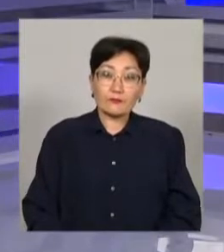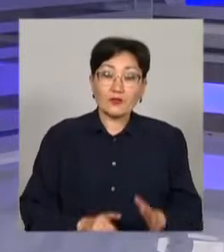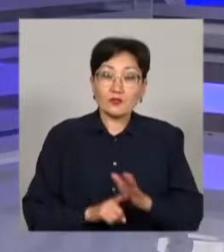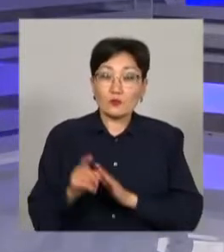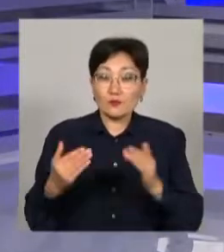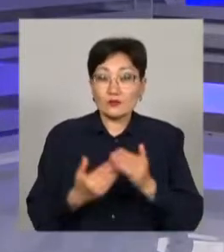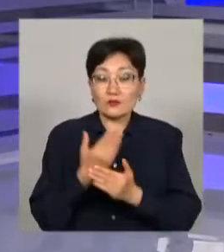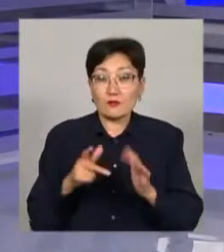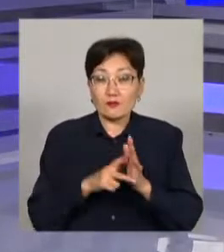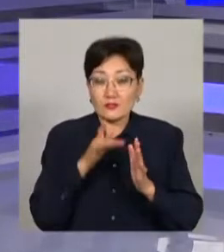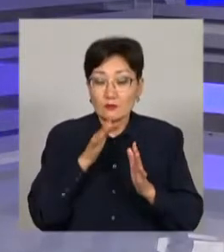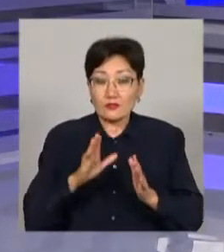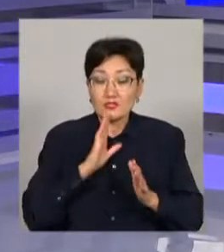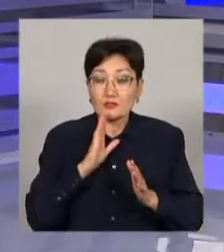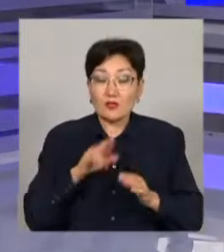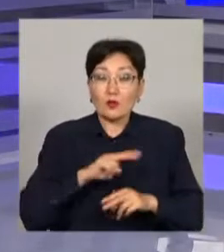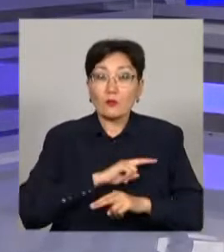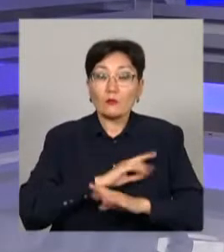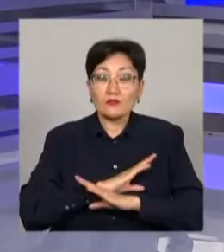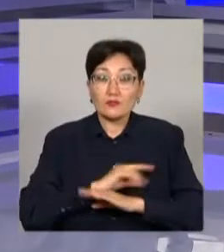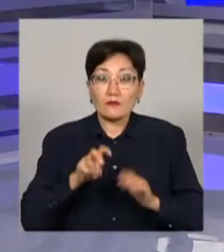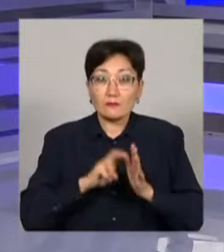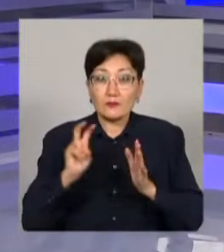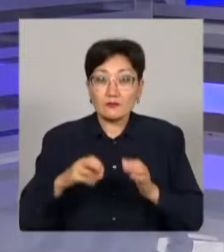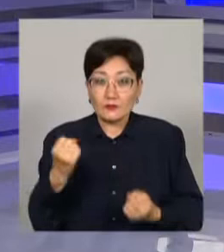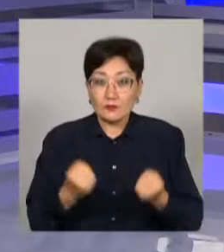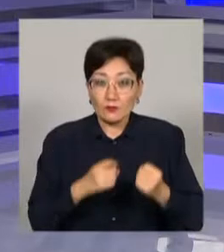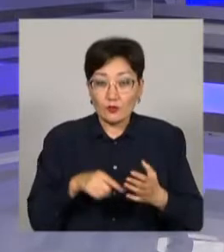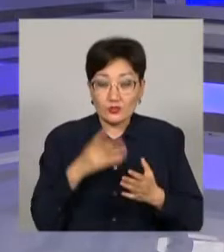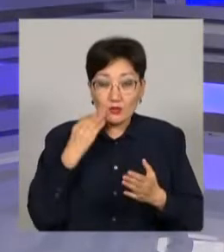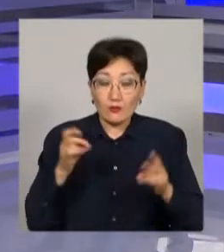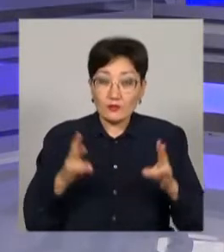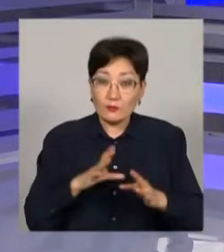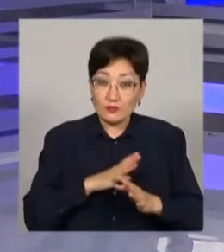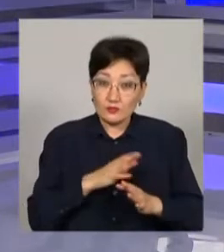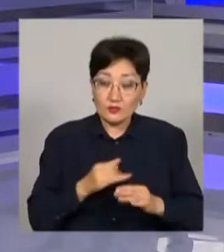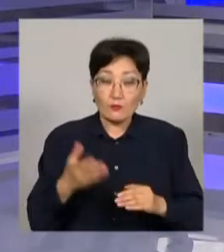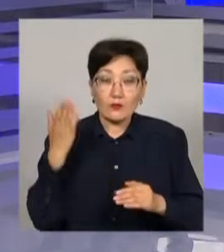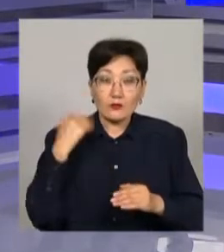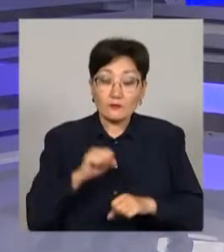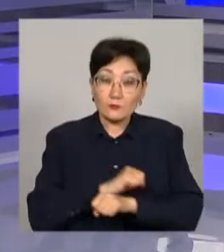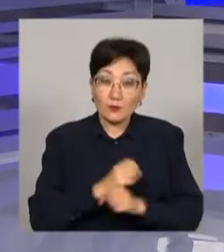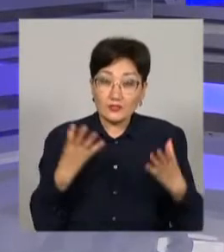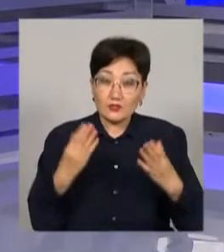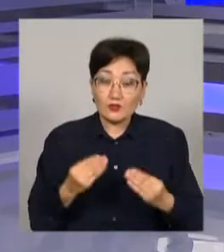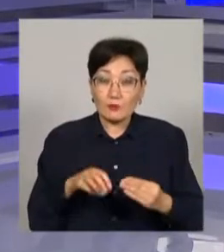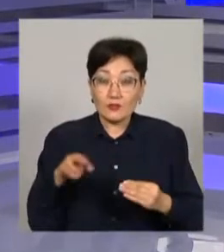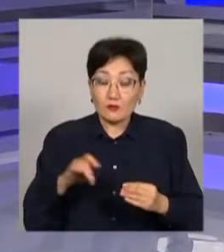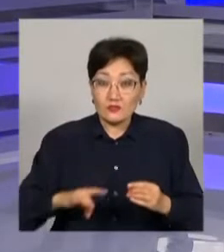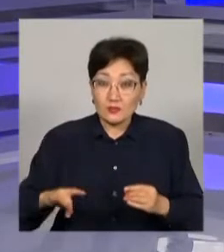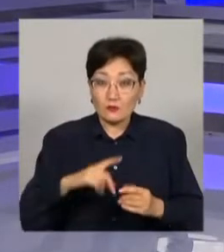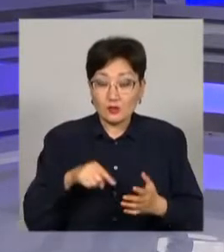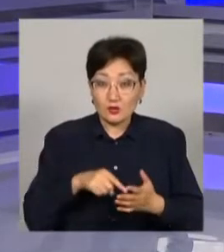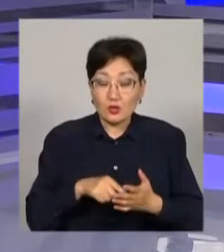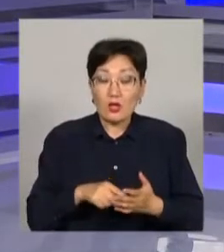Начинаем выпуск. 8-летняя девочка погибла, выпав из автомобиля в Алматы. Трагедия произошла в минувшие выходные в Медеусском районе